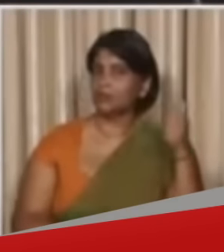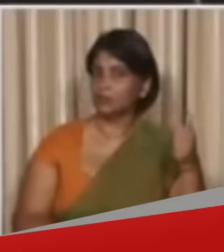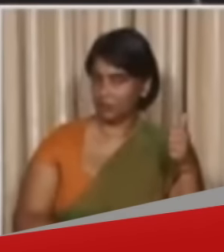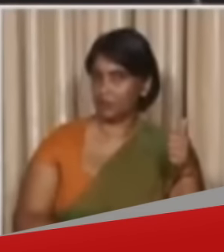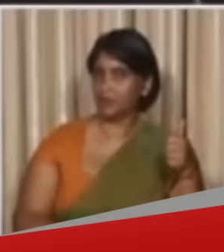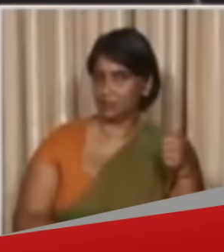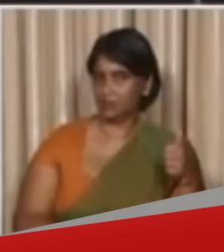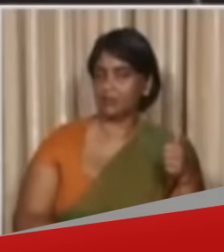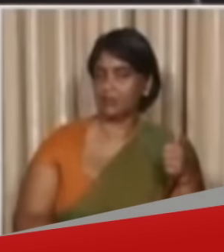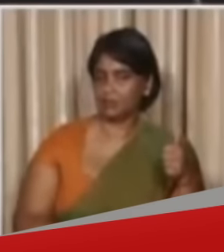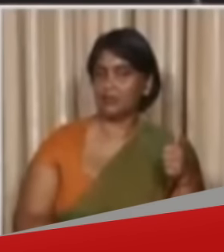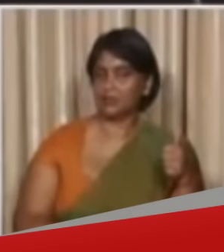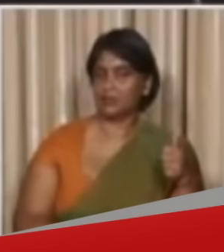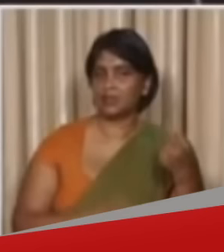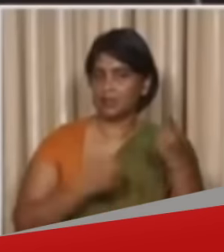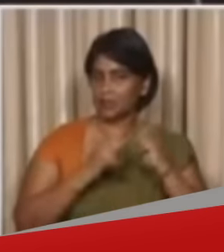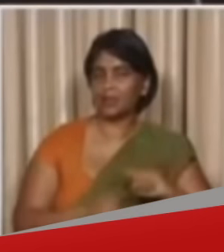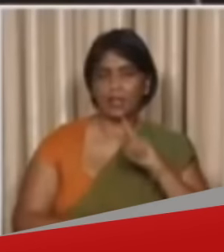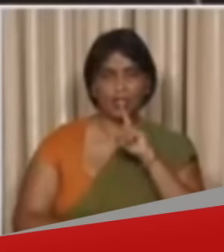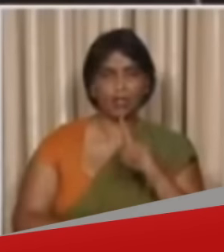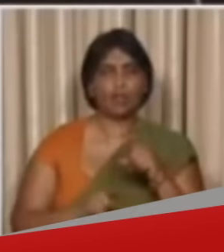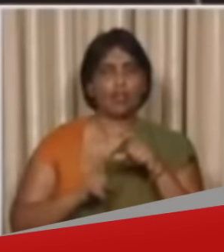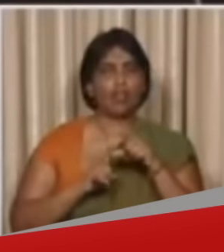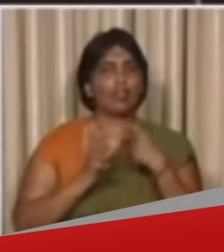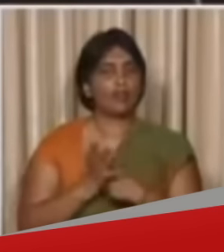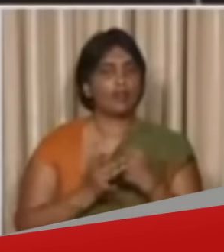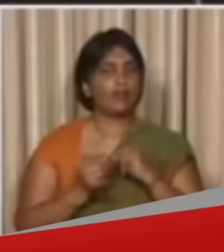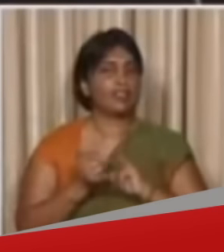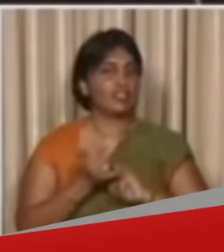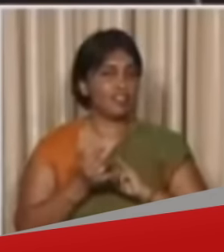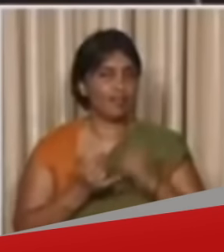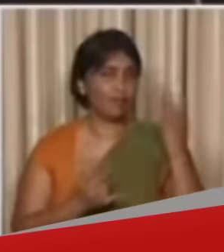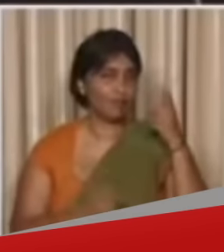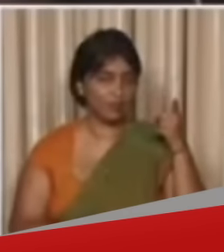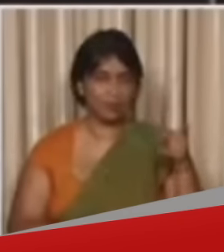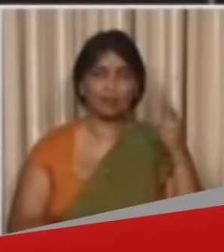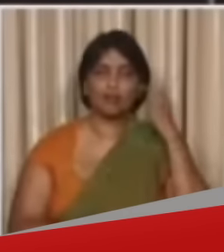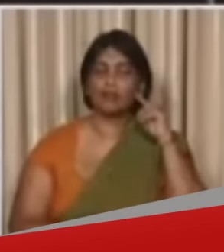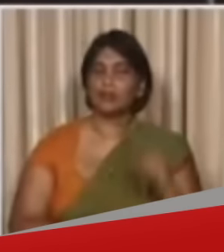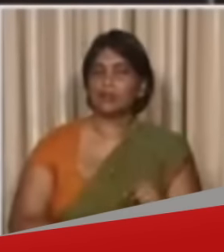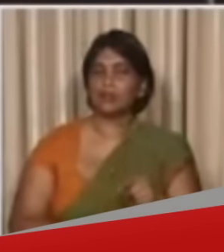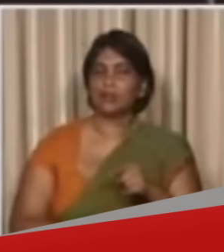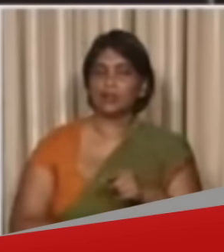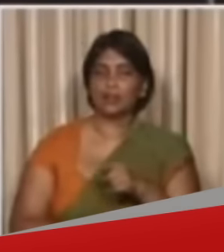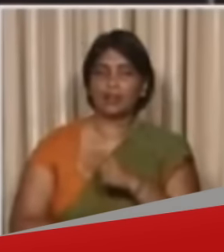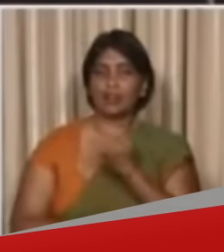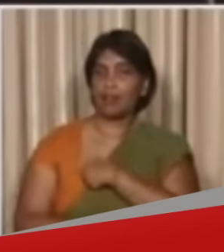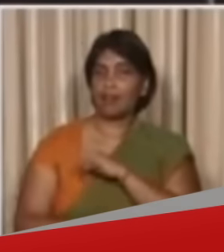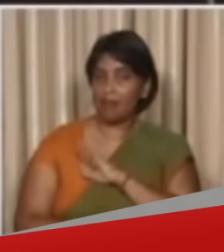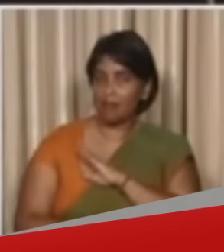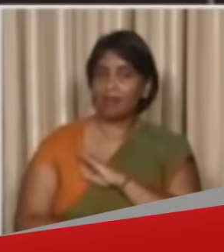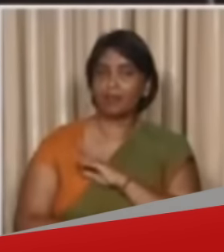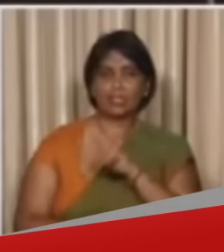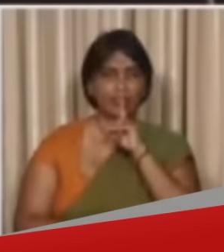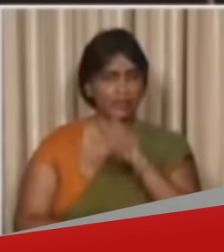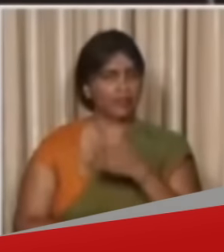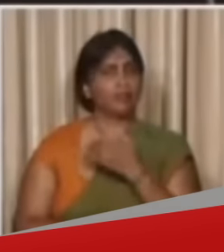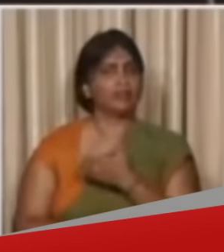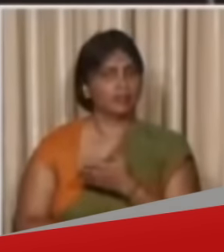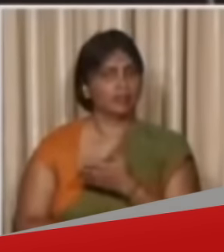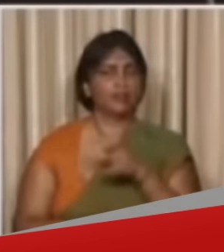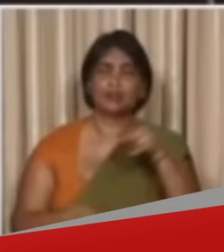හොඳයි මම ඊළඟට කියන අර ඩොක්ටර් සාෆි ගැන ඩොක්ටර් සාෆි ගැන කියපු කතාව මම දැක්ක රතන හාමුදුරුවොත් මොකද්ද කතන්දරයක් කියනවා